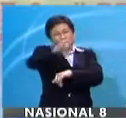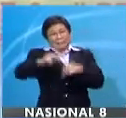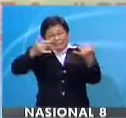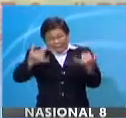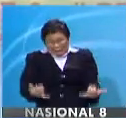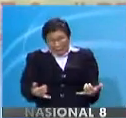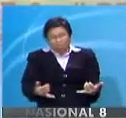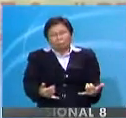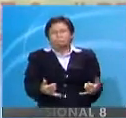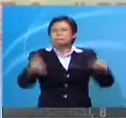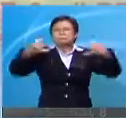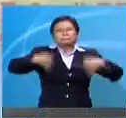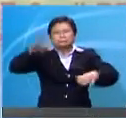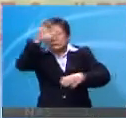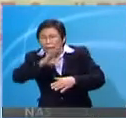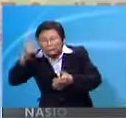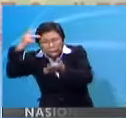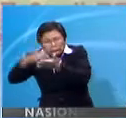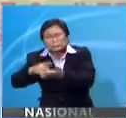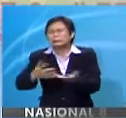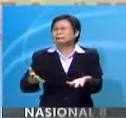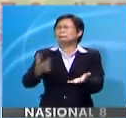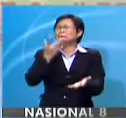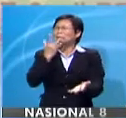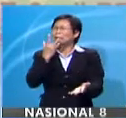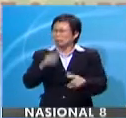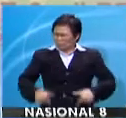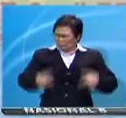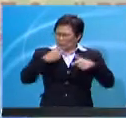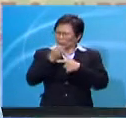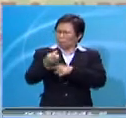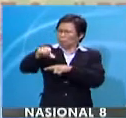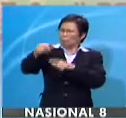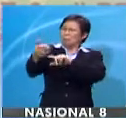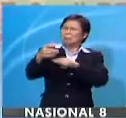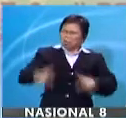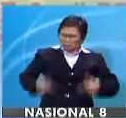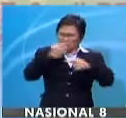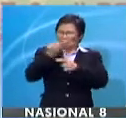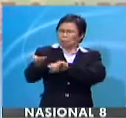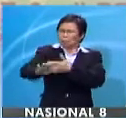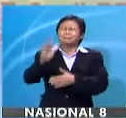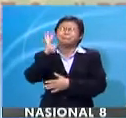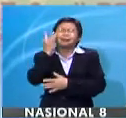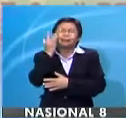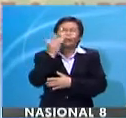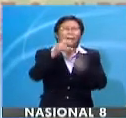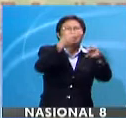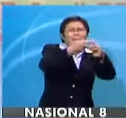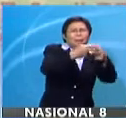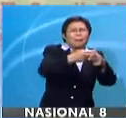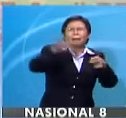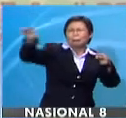ini masih gagal dikesan dan nasib mereka juga belum diketahui. Identiti dua adik-beradik perempuan